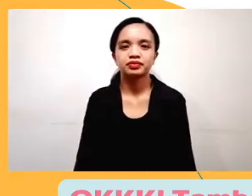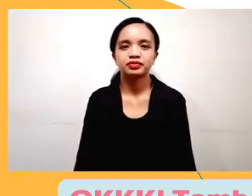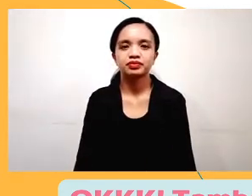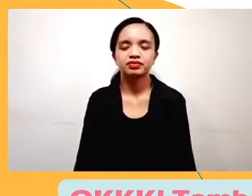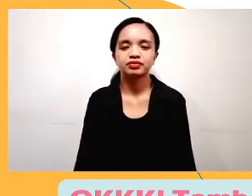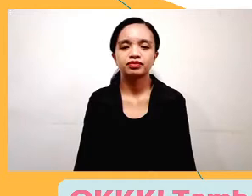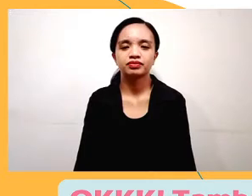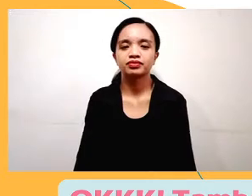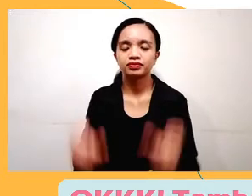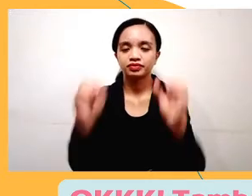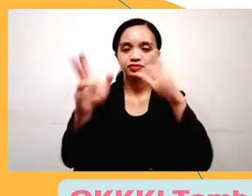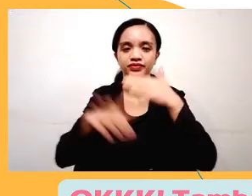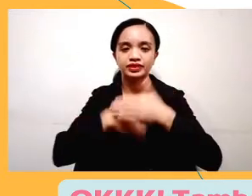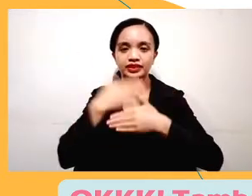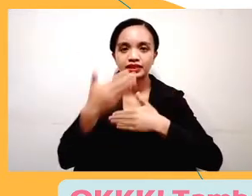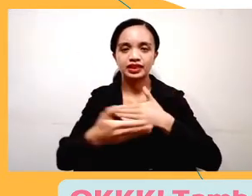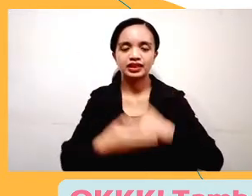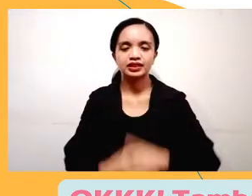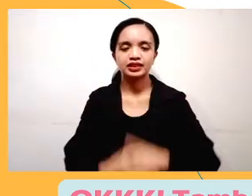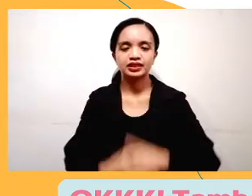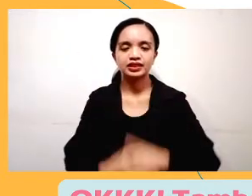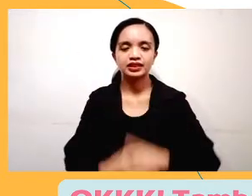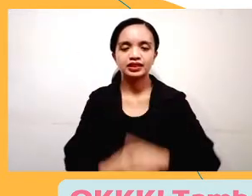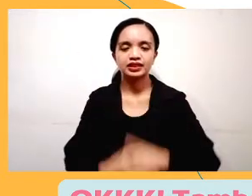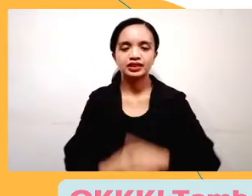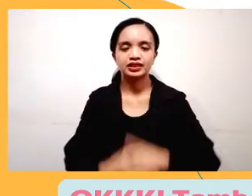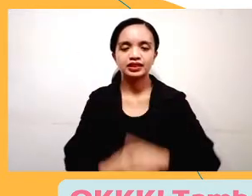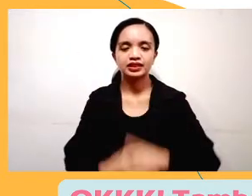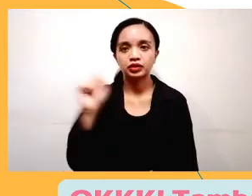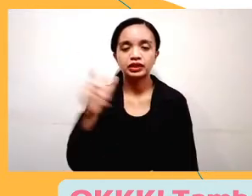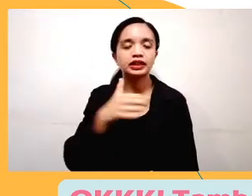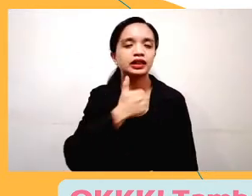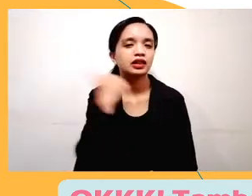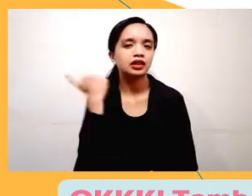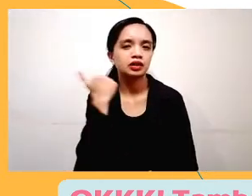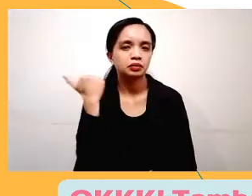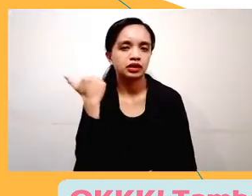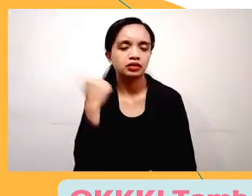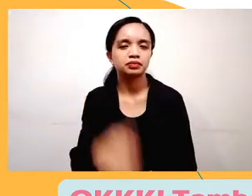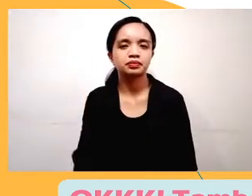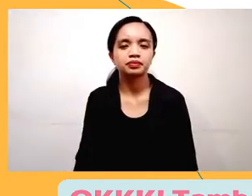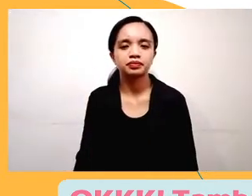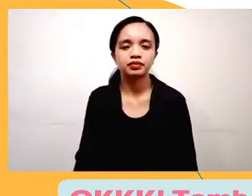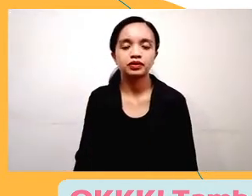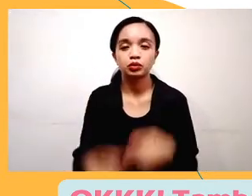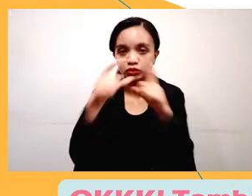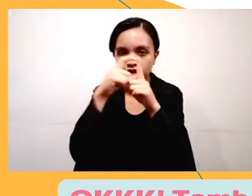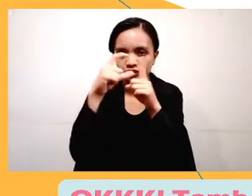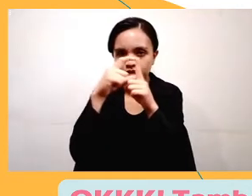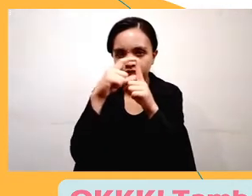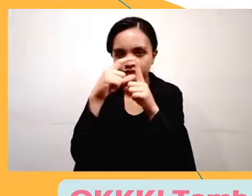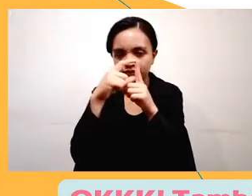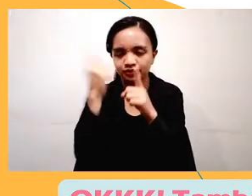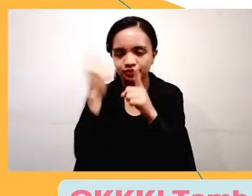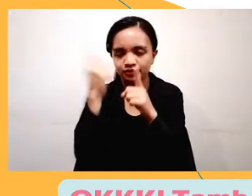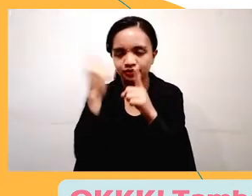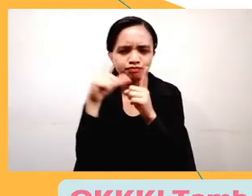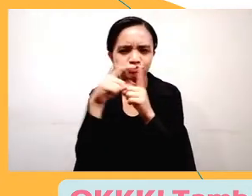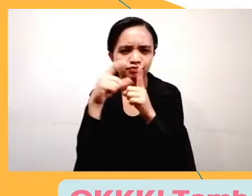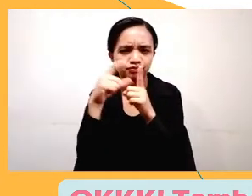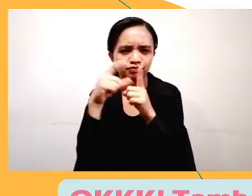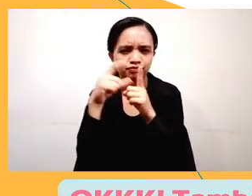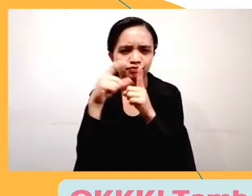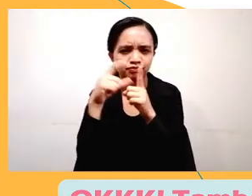Okay. Ngayon naman, isip naman tayo ng ibang words. For